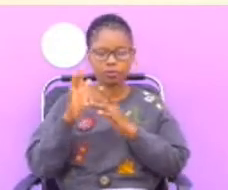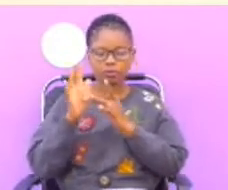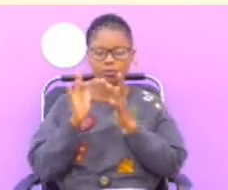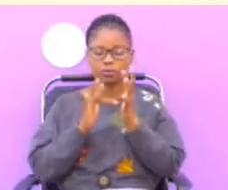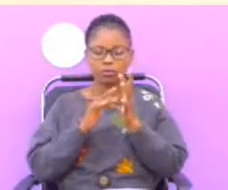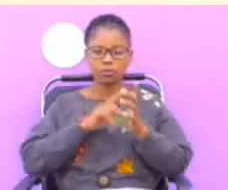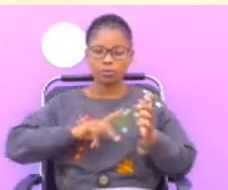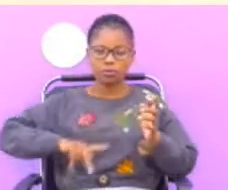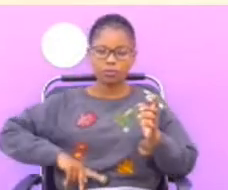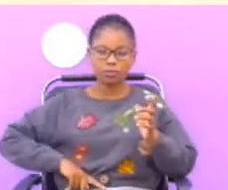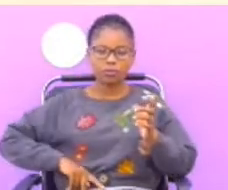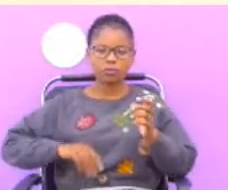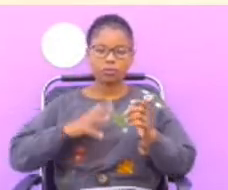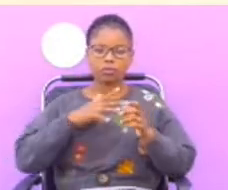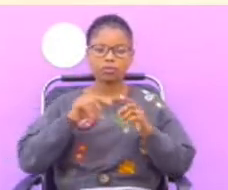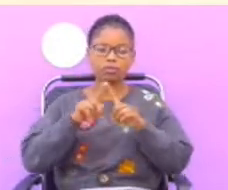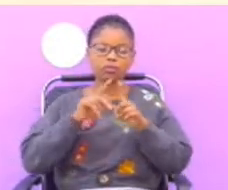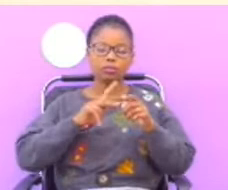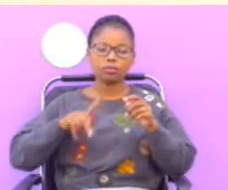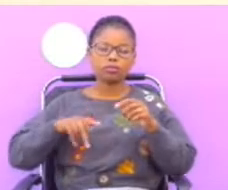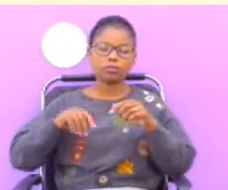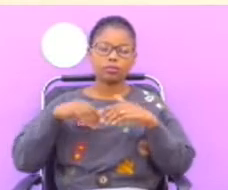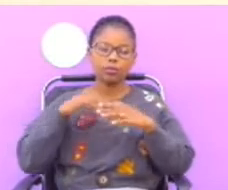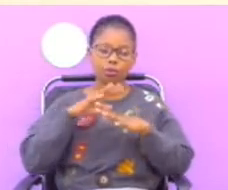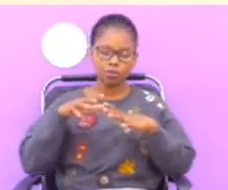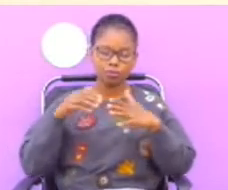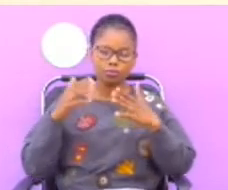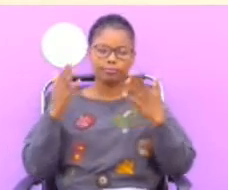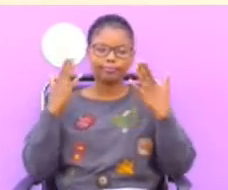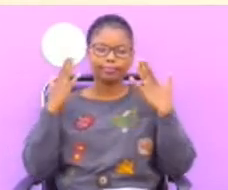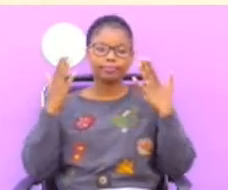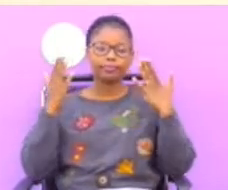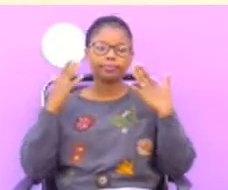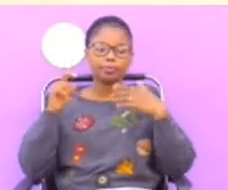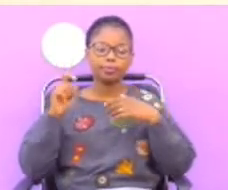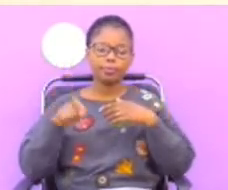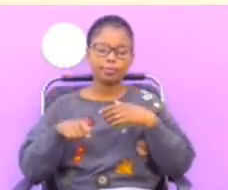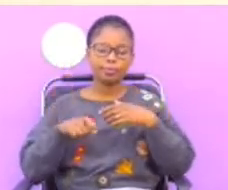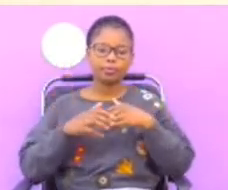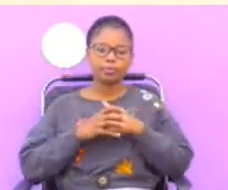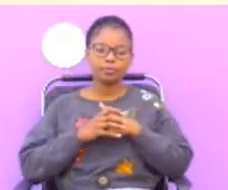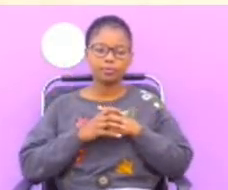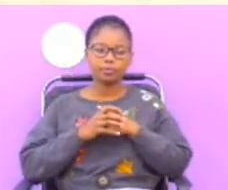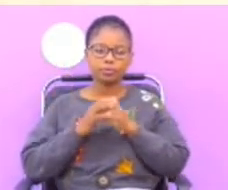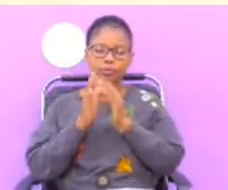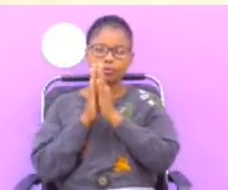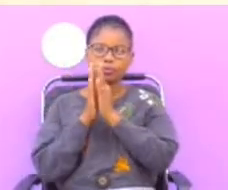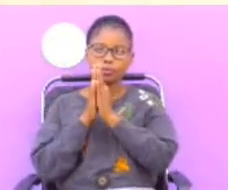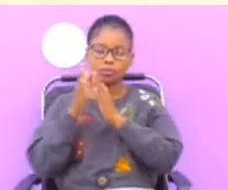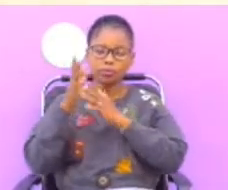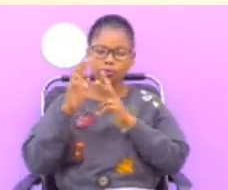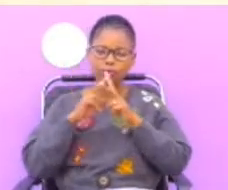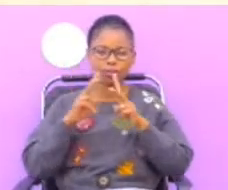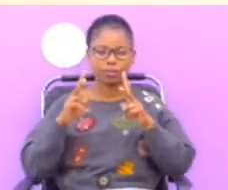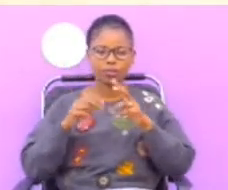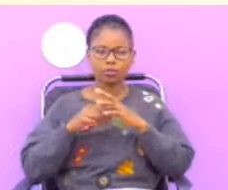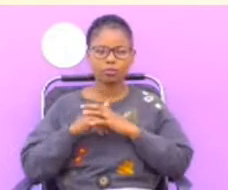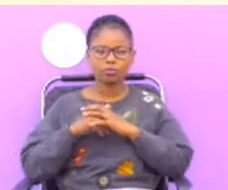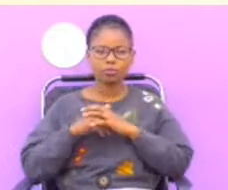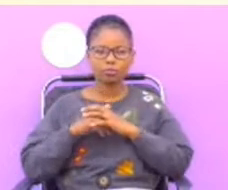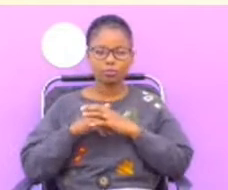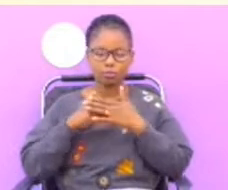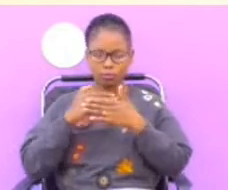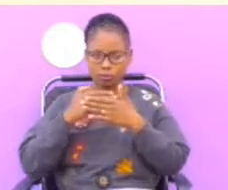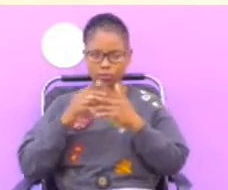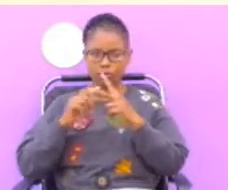thamaki, na egutura athamakite tene na tene. Bwana asifiwe sana. Tutanambiririo ũndũ